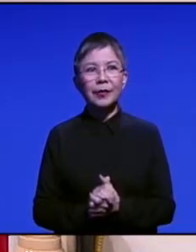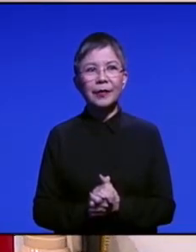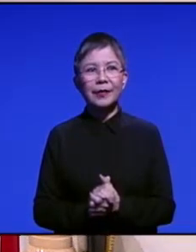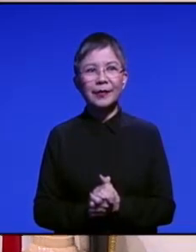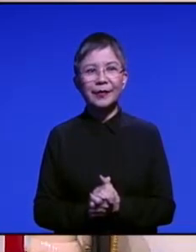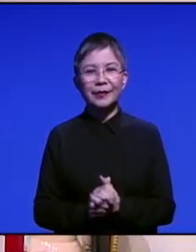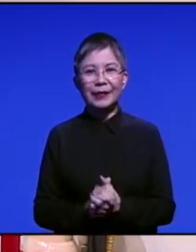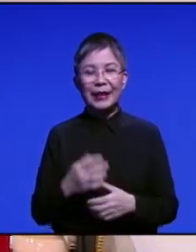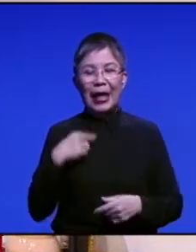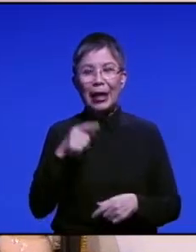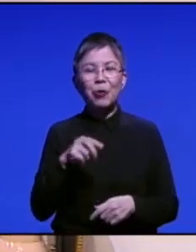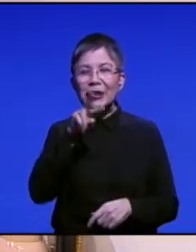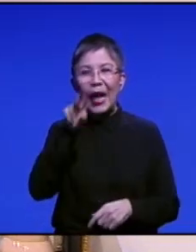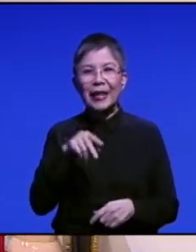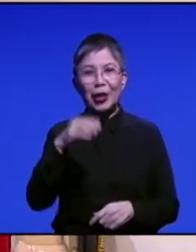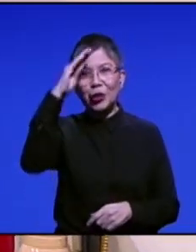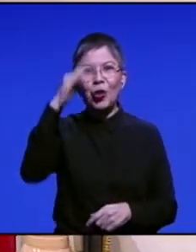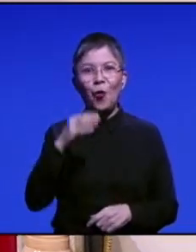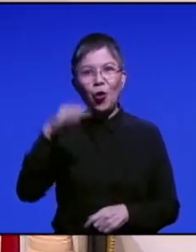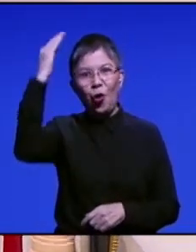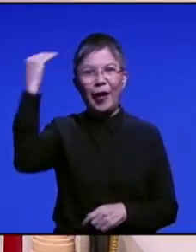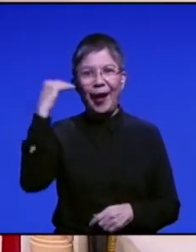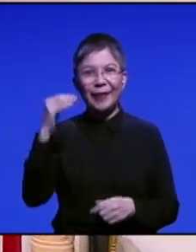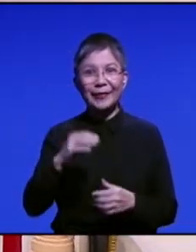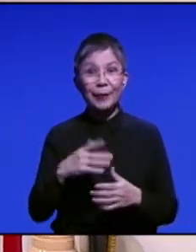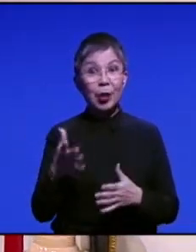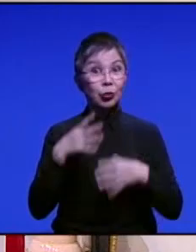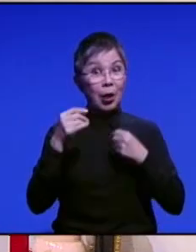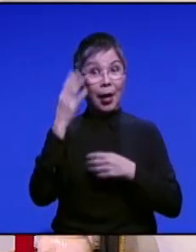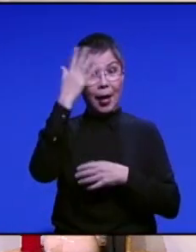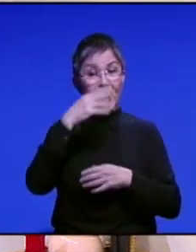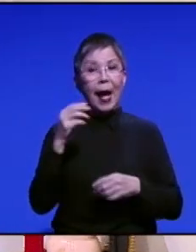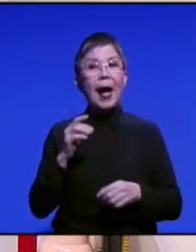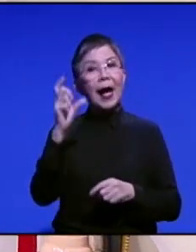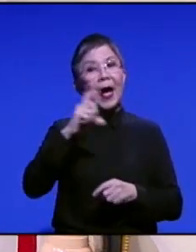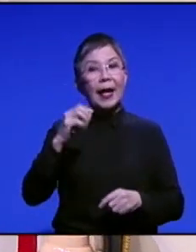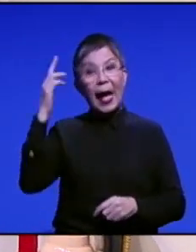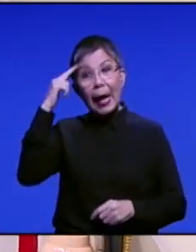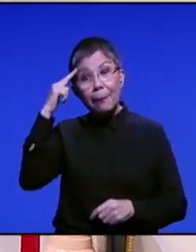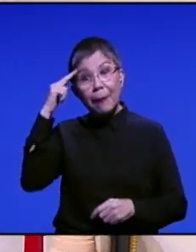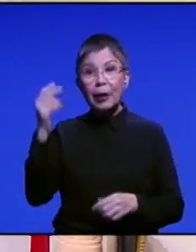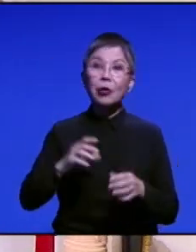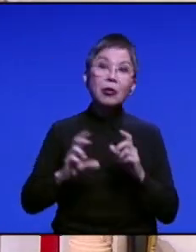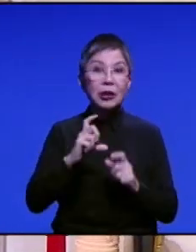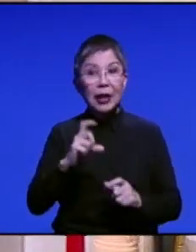opa-opa Korea nih. Gimana? Lebih suka cantik ala Arab apa cantik ala Korea?